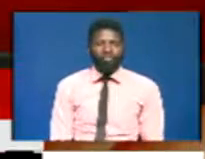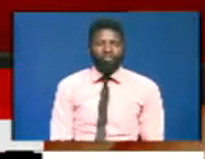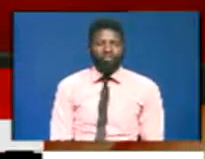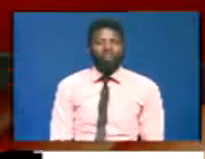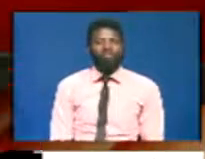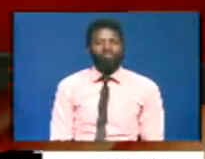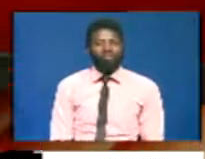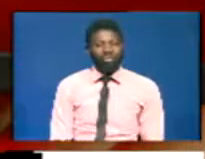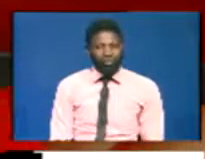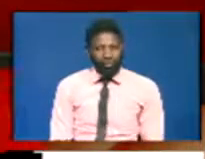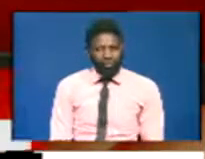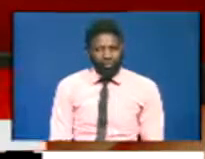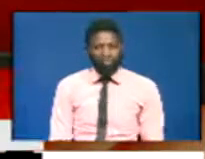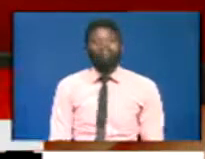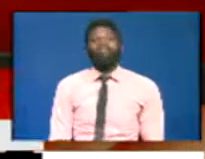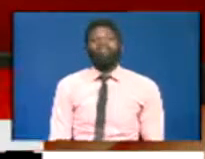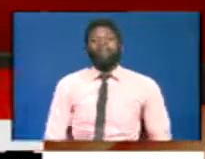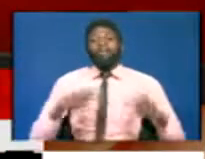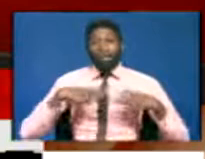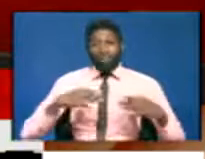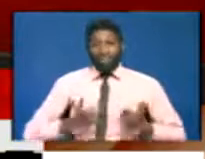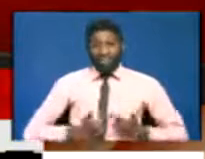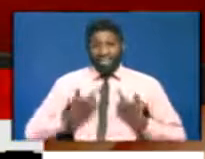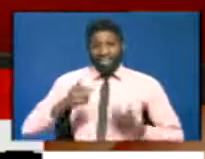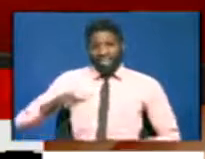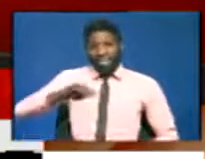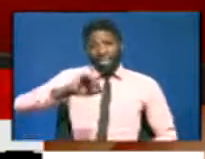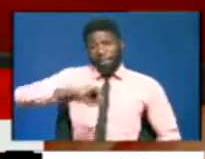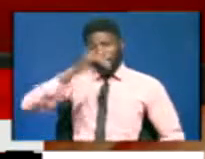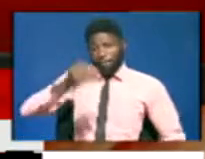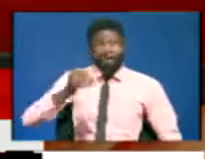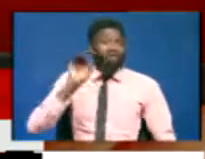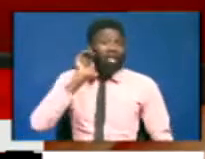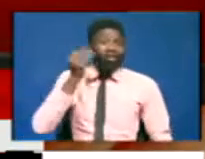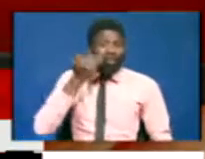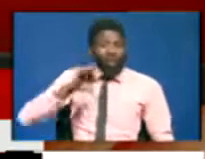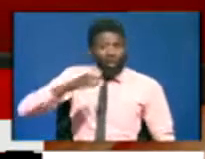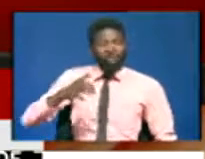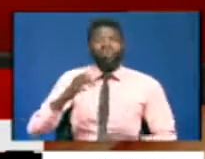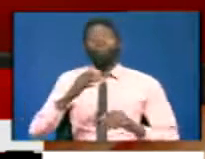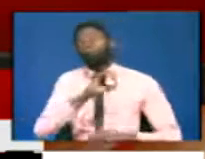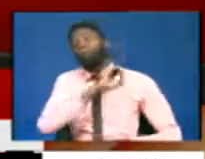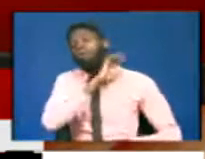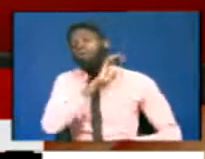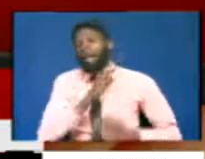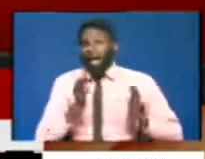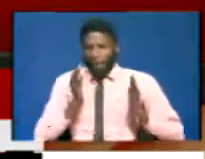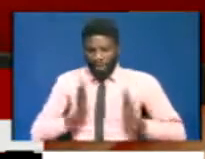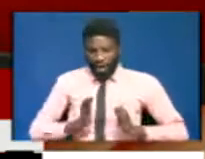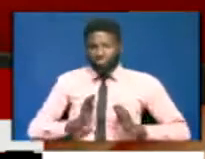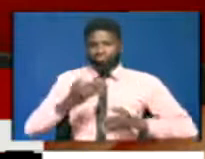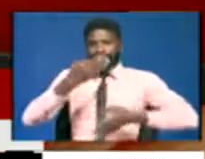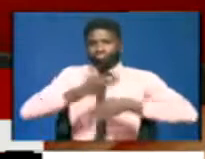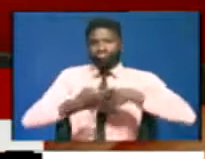Wakazi wa maeneo ya Milimani na Kulamawe katika kaunti ya Isiolo wamelalamikia ujenzi duni wa mwanakandarasi aliyejenga